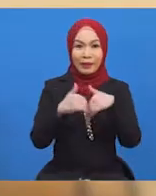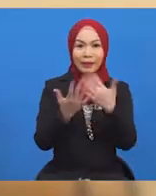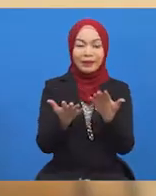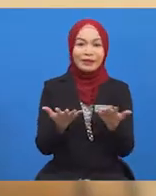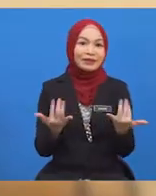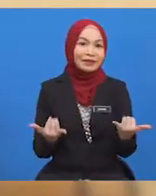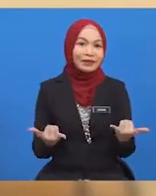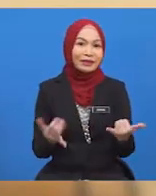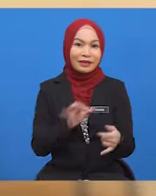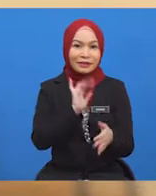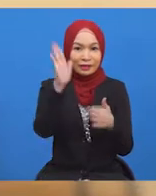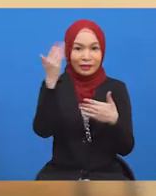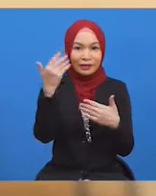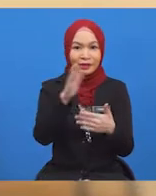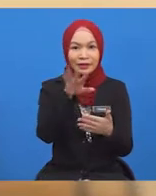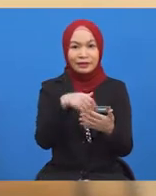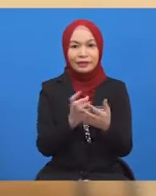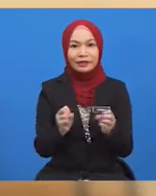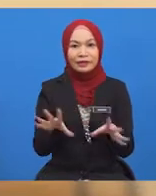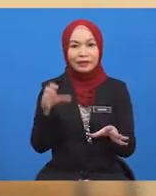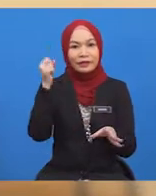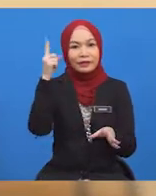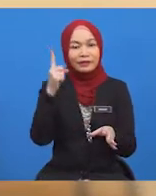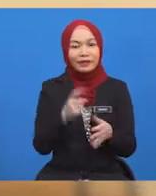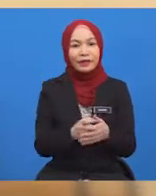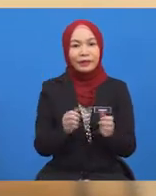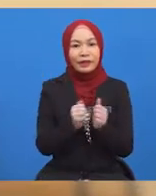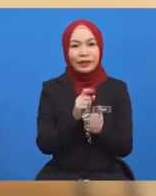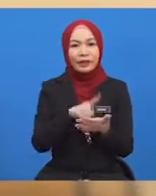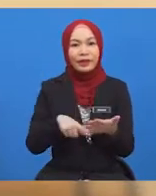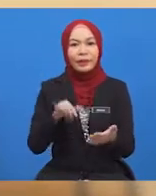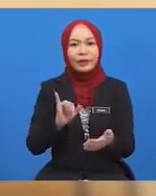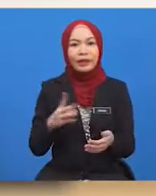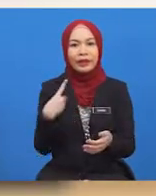murid-murid? Cikgu berharap anda faham apa yang kita bincangkan tadi.